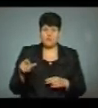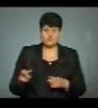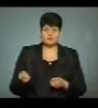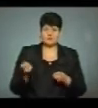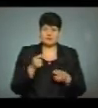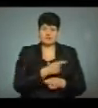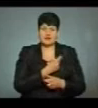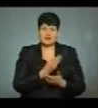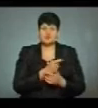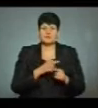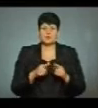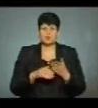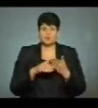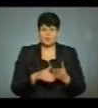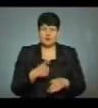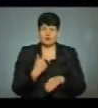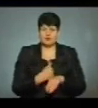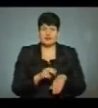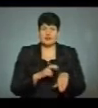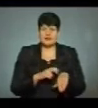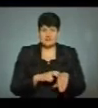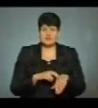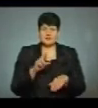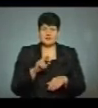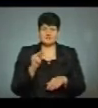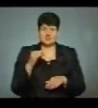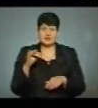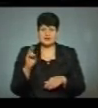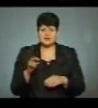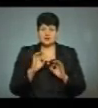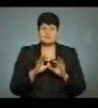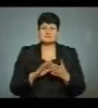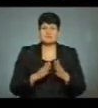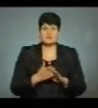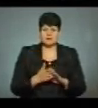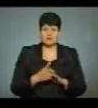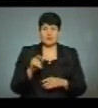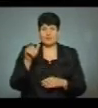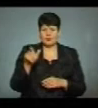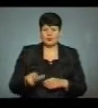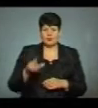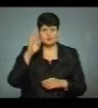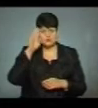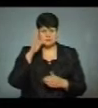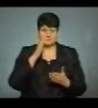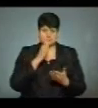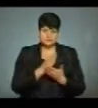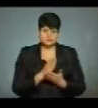до лікарні швидкої допомоги. Головний лікар Ярослав Чайківський розповів, в якому він стані. У пацієнта